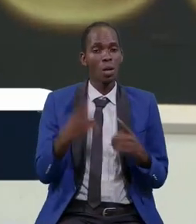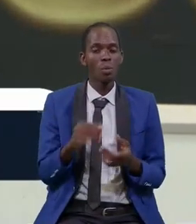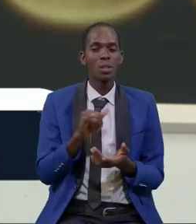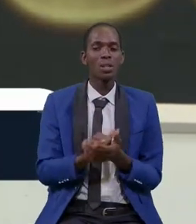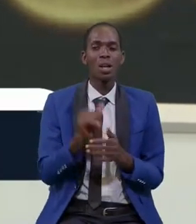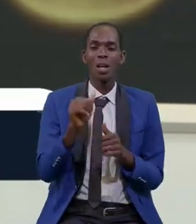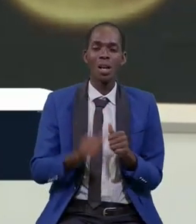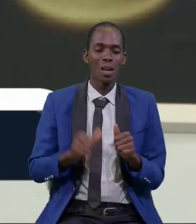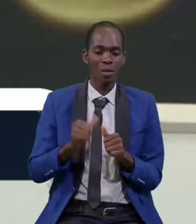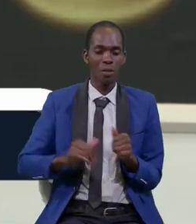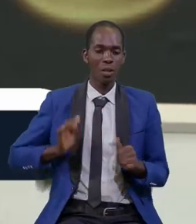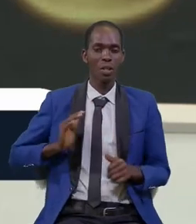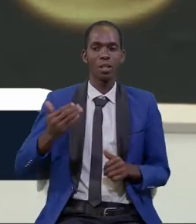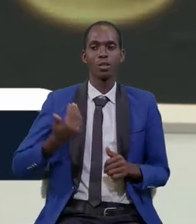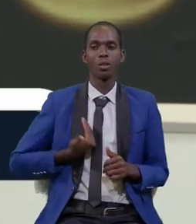quiconque